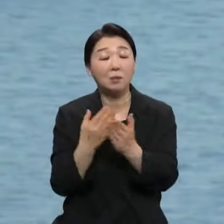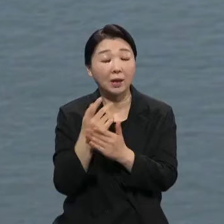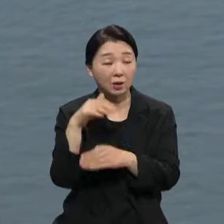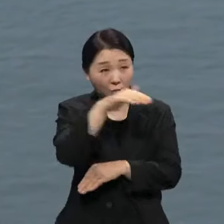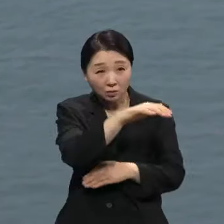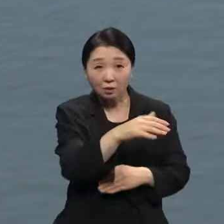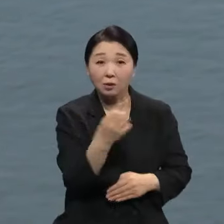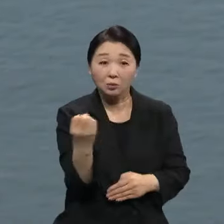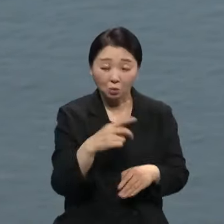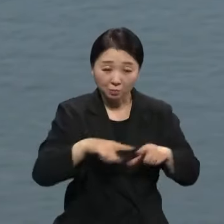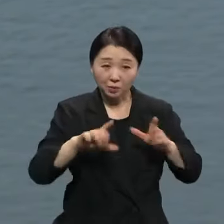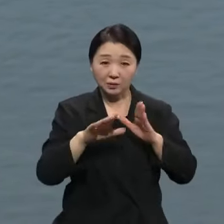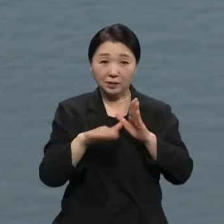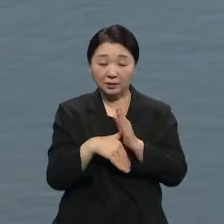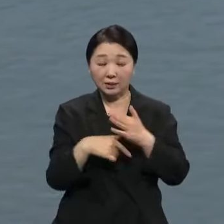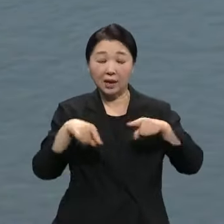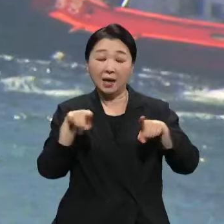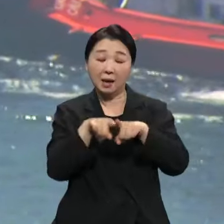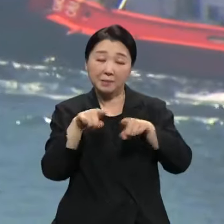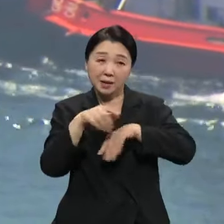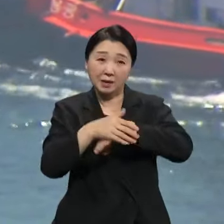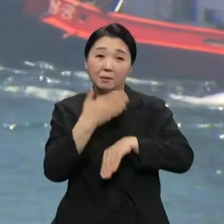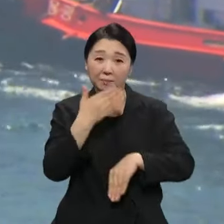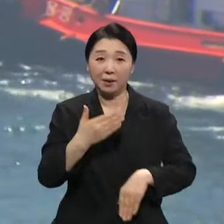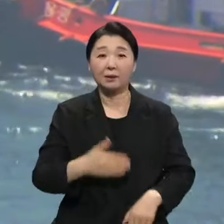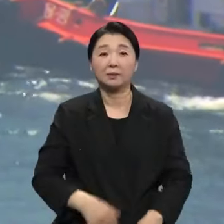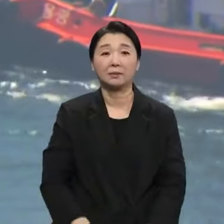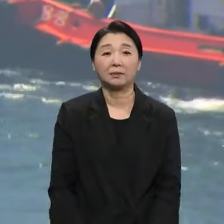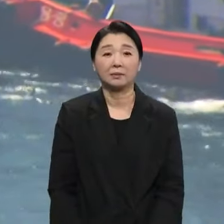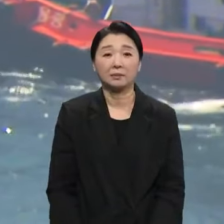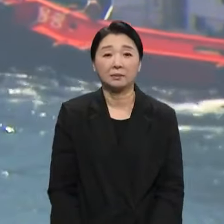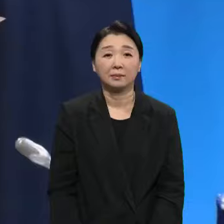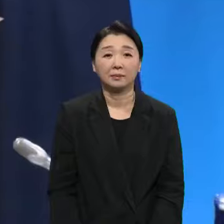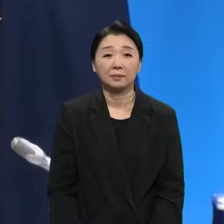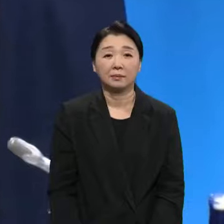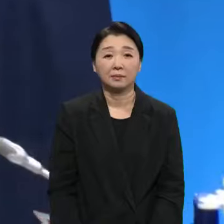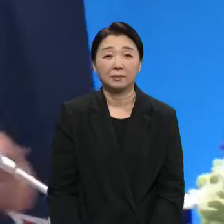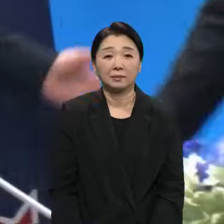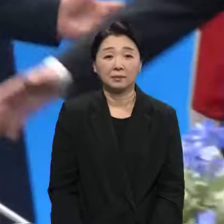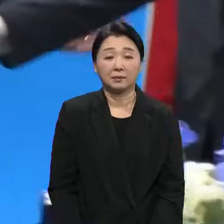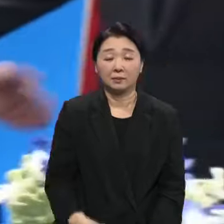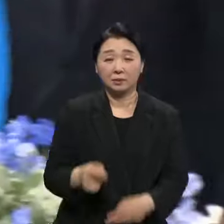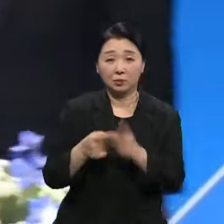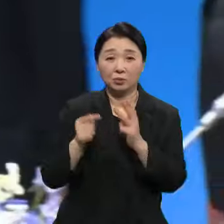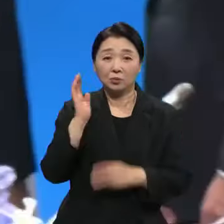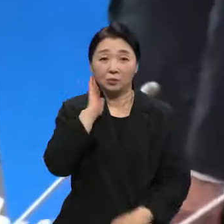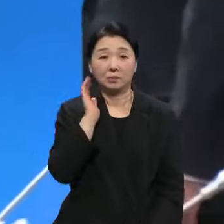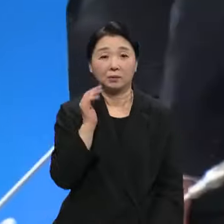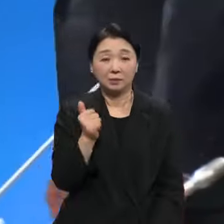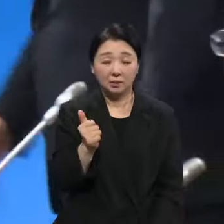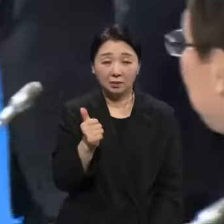물론 평시에도 작동하게 된다고 대통령실은 설명했습니다 윤대은